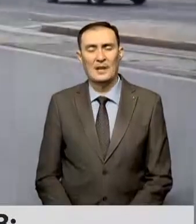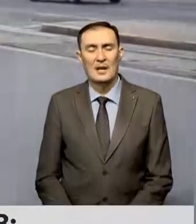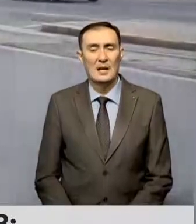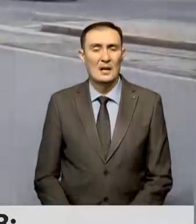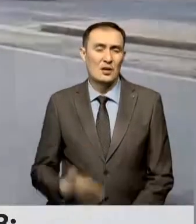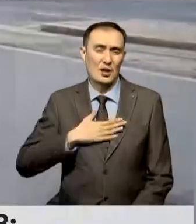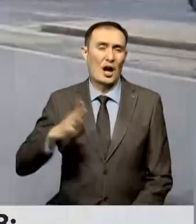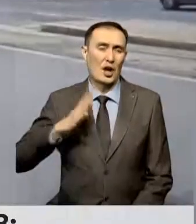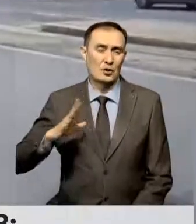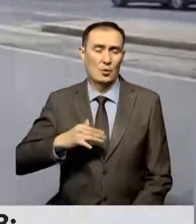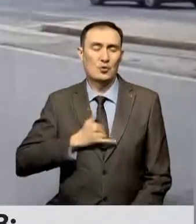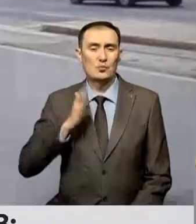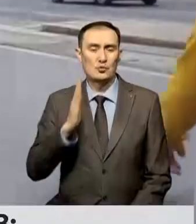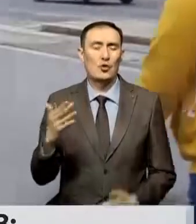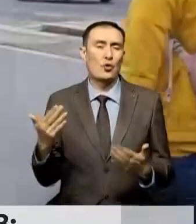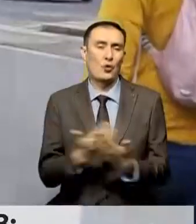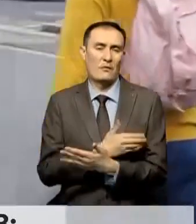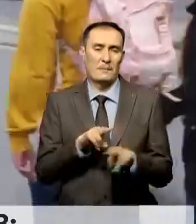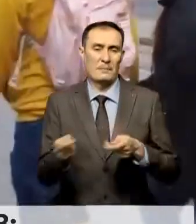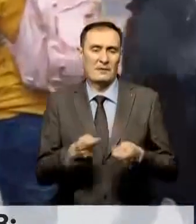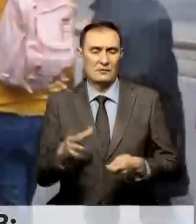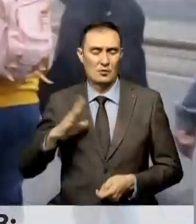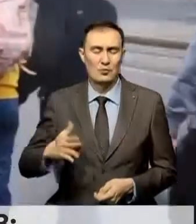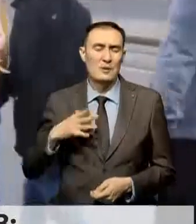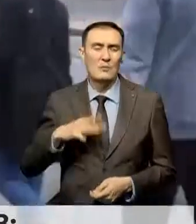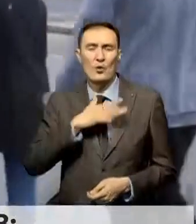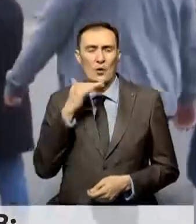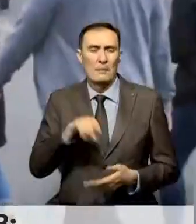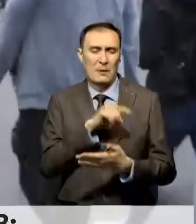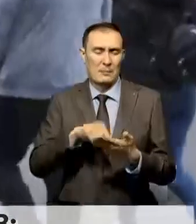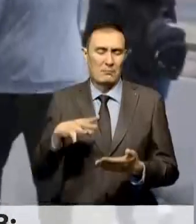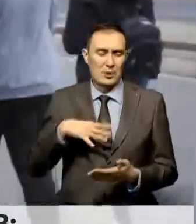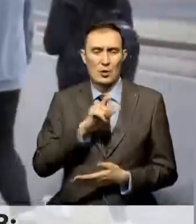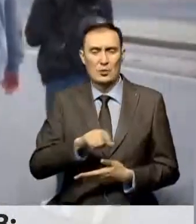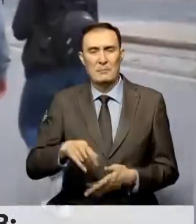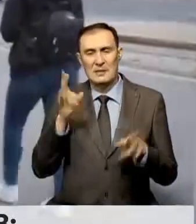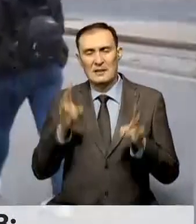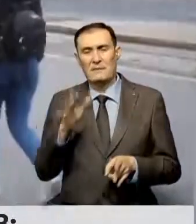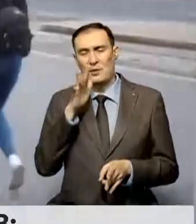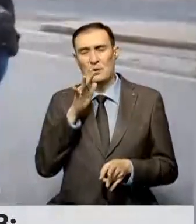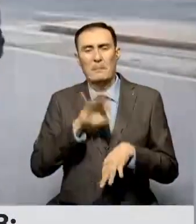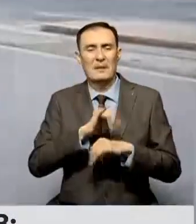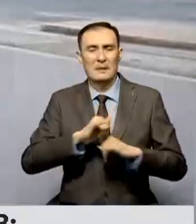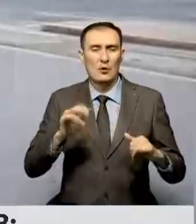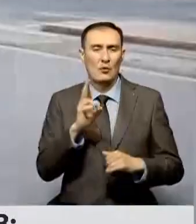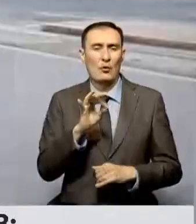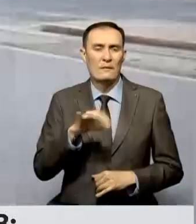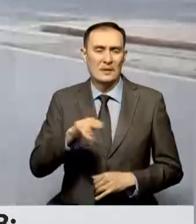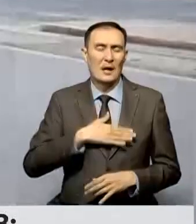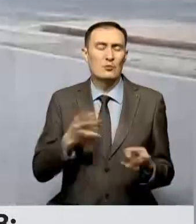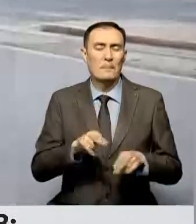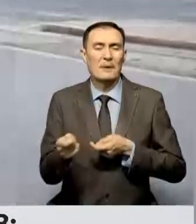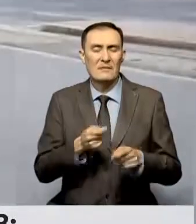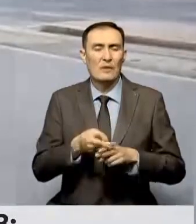Я ожидаю, что у нас будет создано новое правительство. Мы уже пережили много проблем. Люди пострадали в период пандемии. Нам нужно